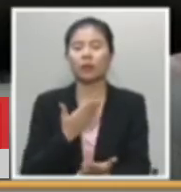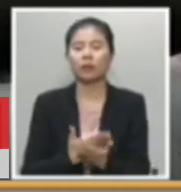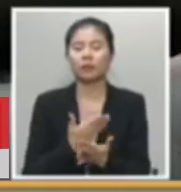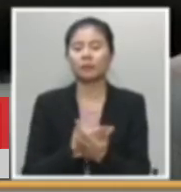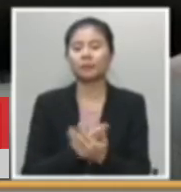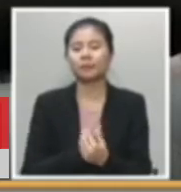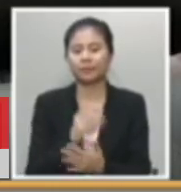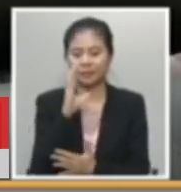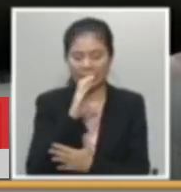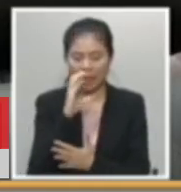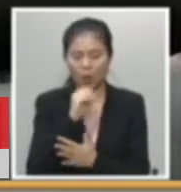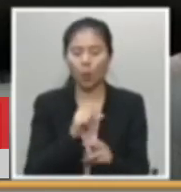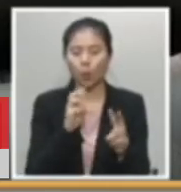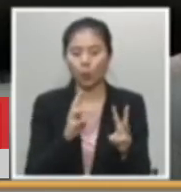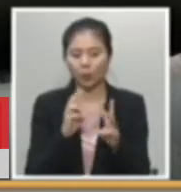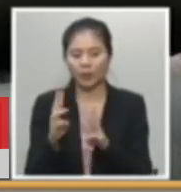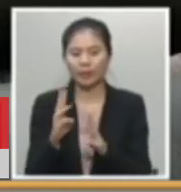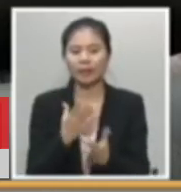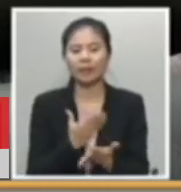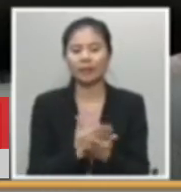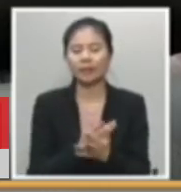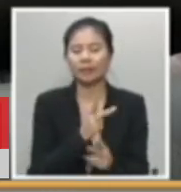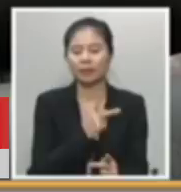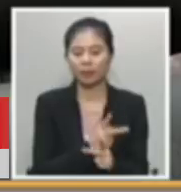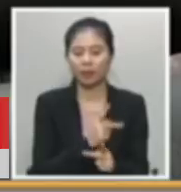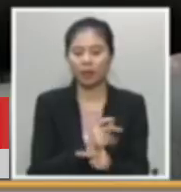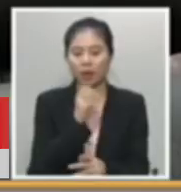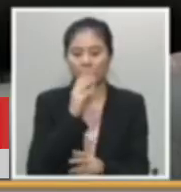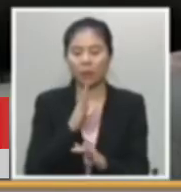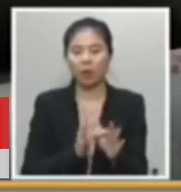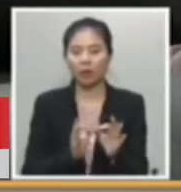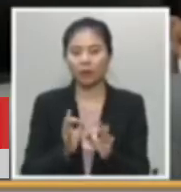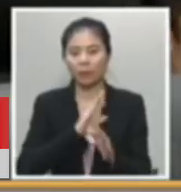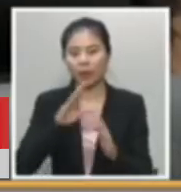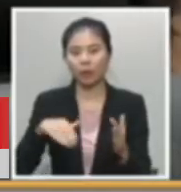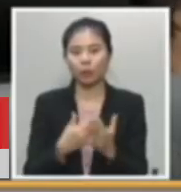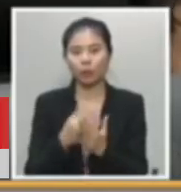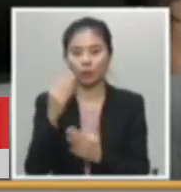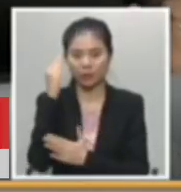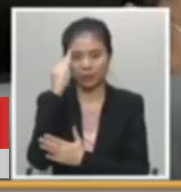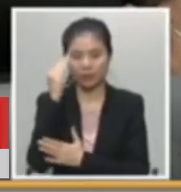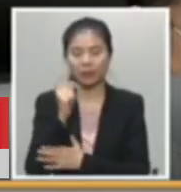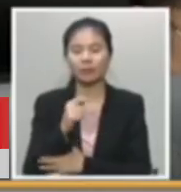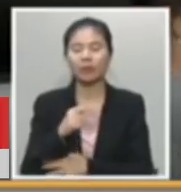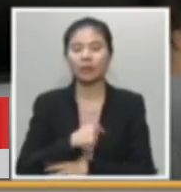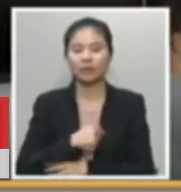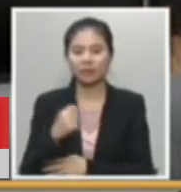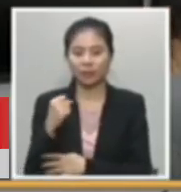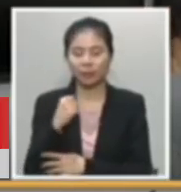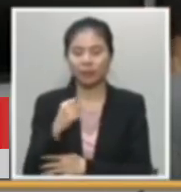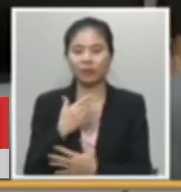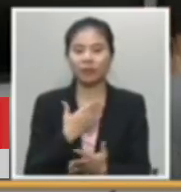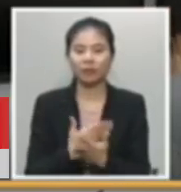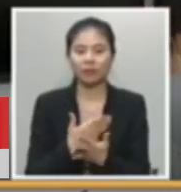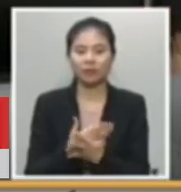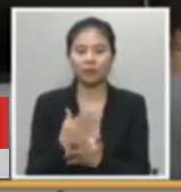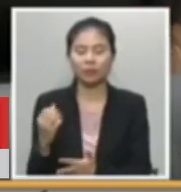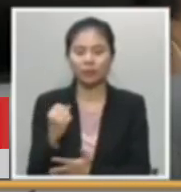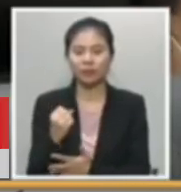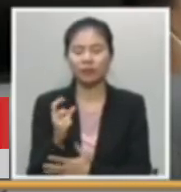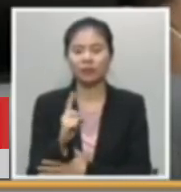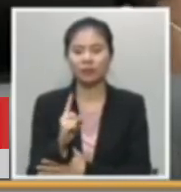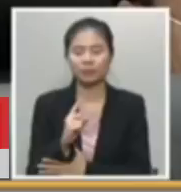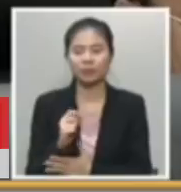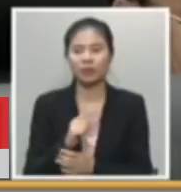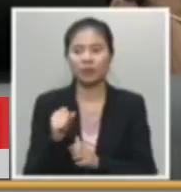ก็ชี้แจงให้สมาชิกได้รู้ได้เห็นได้ทราบนะครับเพื่อที่จะได้สร้างความมั่นใจว่าเราจะมีเงินมาจัดทำงบประมาณรายจ่ายประจำปี